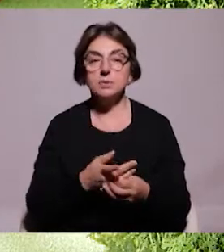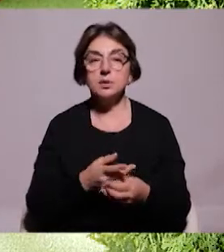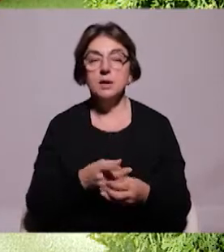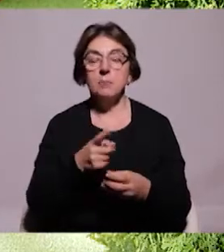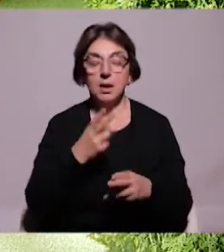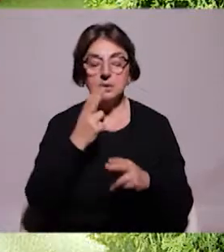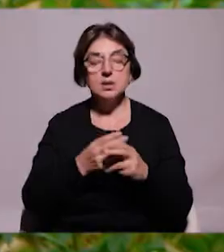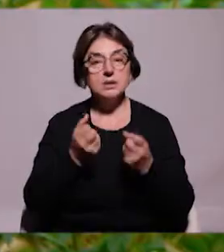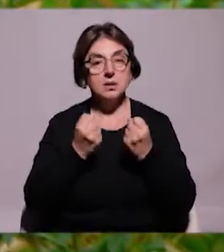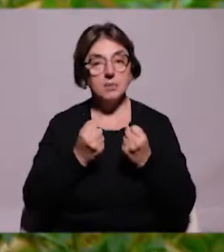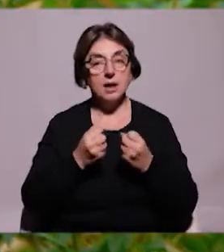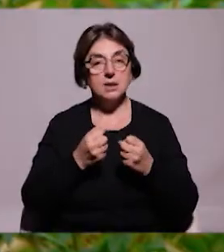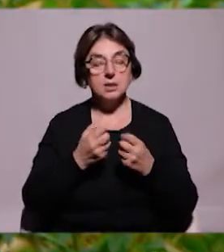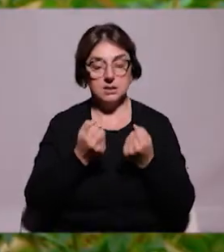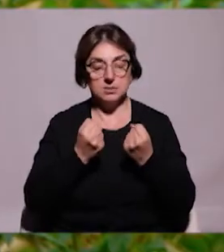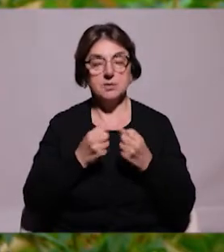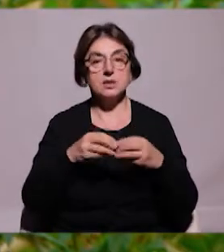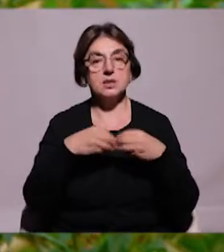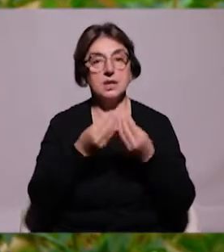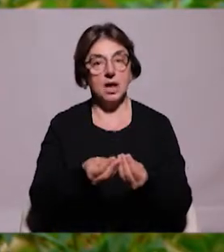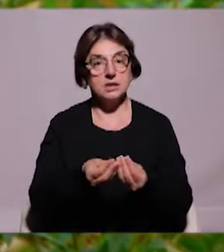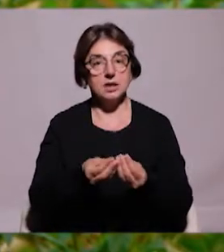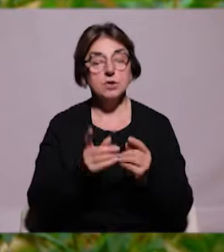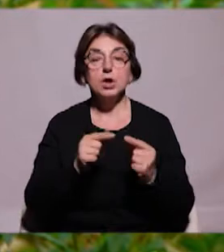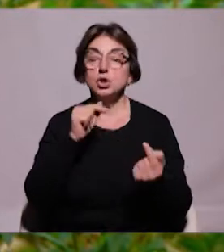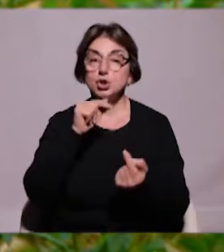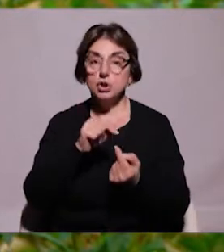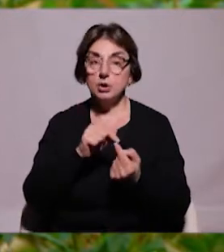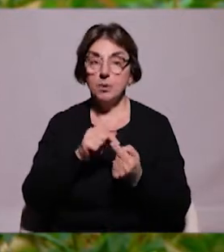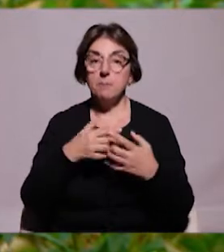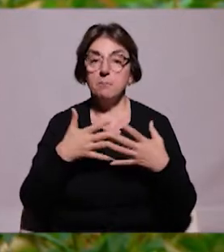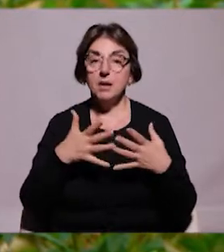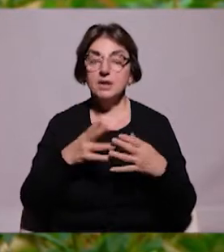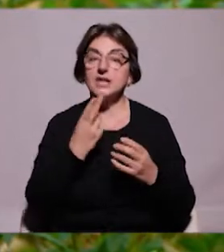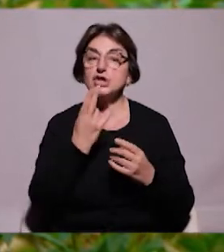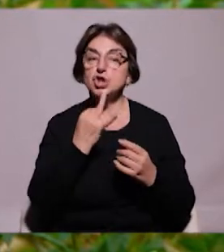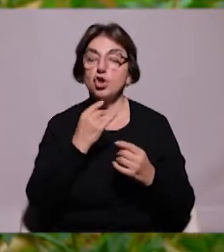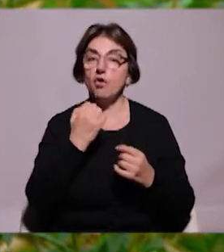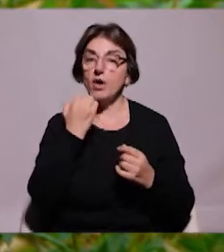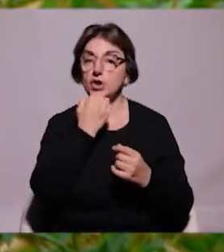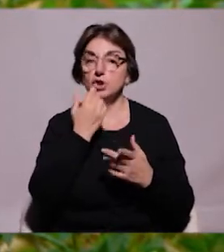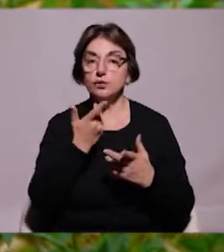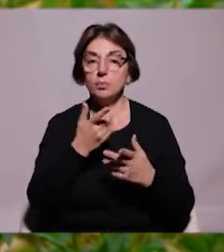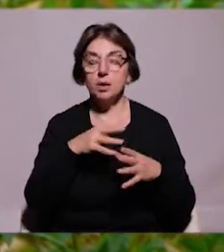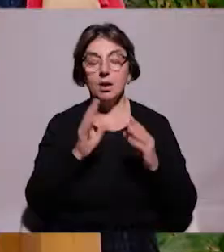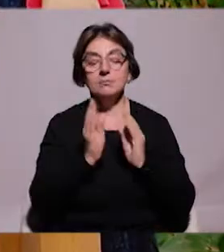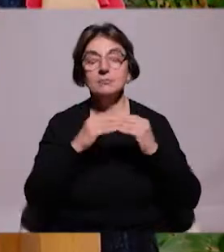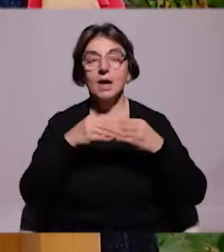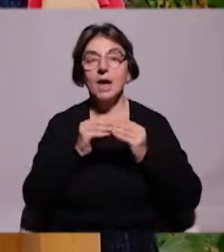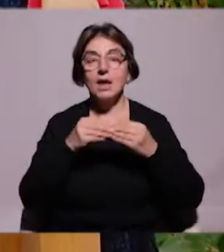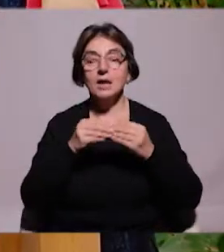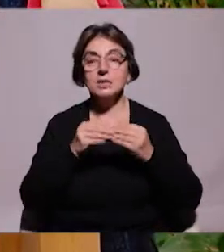რომელიც მას სიმყარეს და სიმტკიცეს ანიჭებს. შესაბამისად, ჭარბობს ცილოვანი ნივთიერებები, რომელიც მას